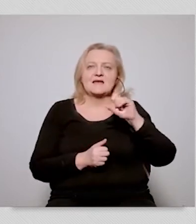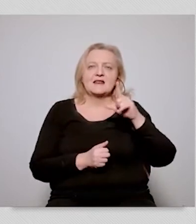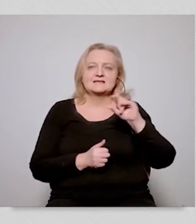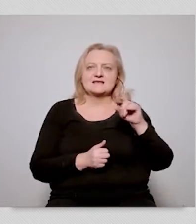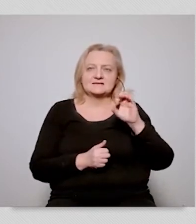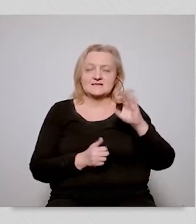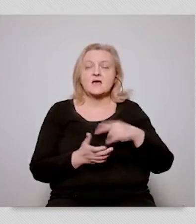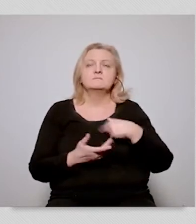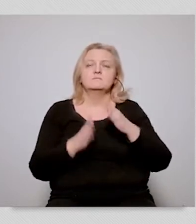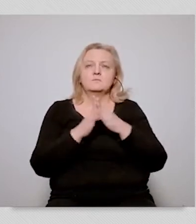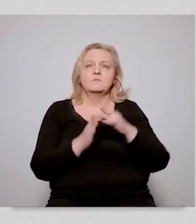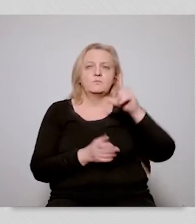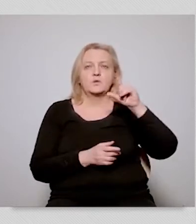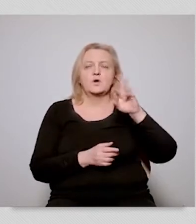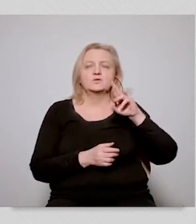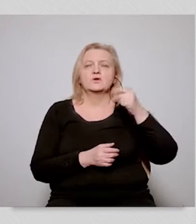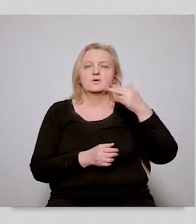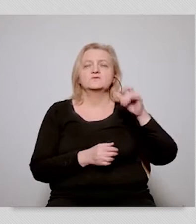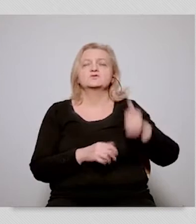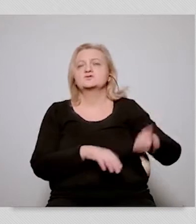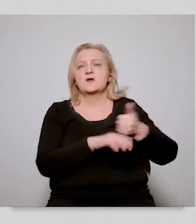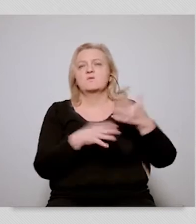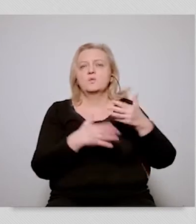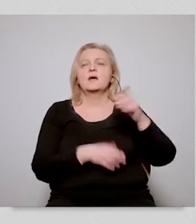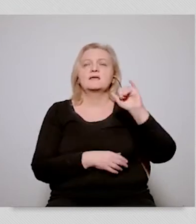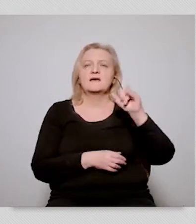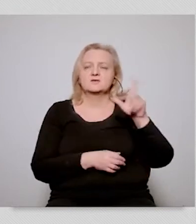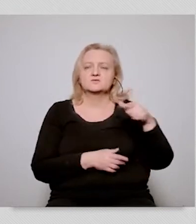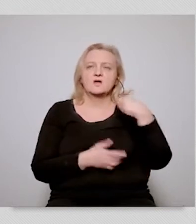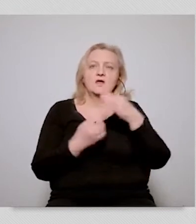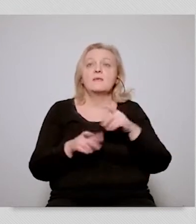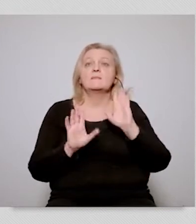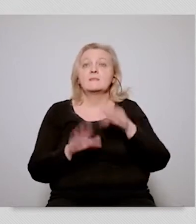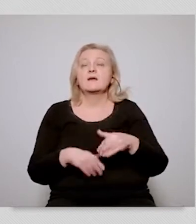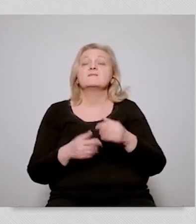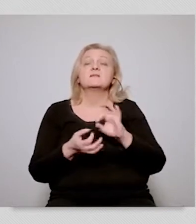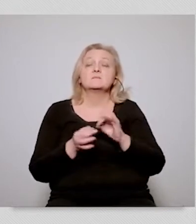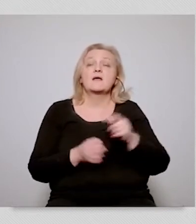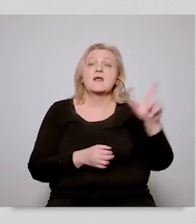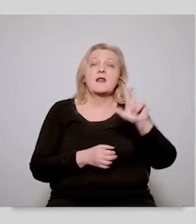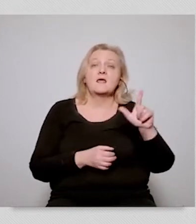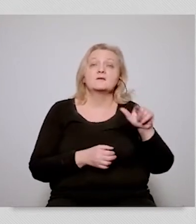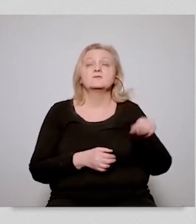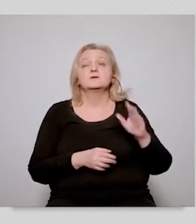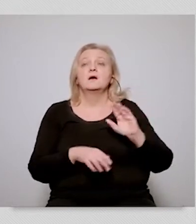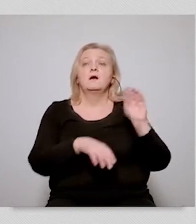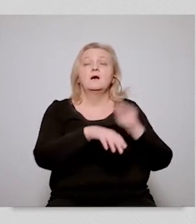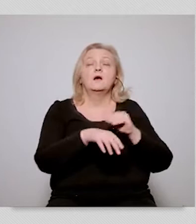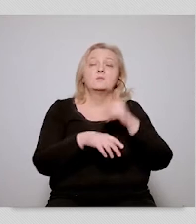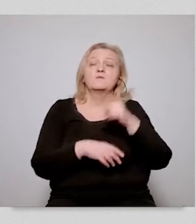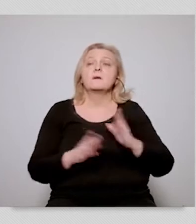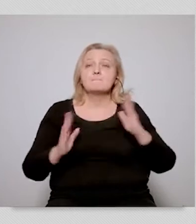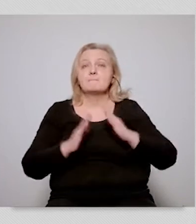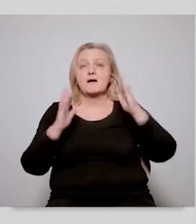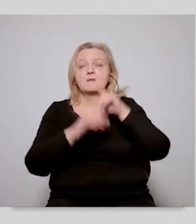to zwrócił na to uwagę Piotr Trudnowski, szef klubu jagiemińskiego, że lubimy, i to nawet lewica, odwoływać się do papieża Franciszka, który mówi o